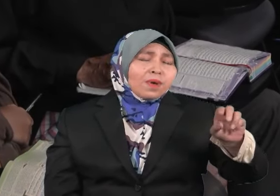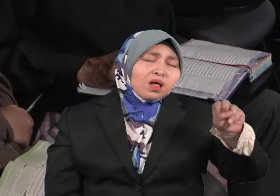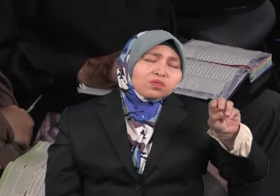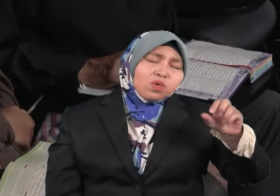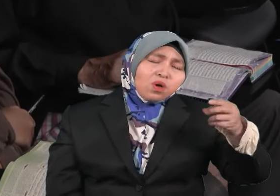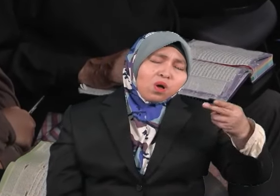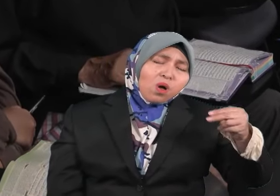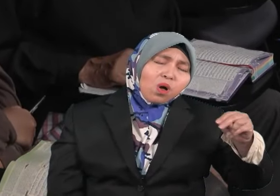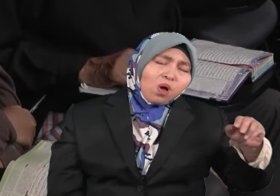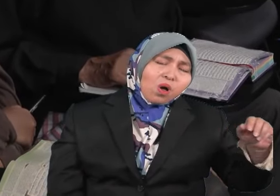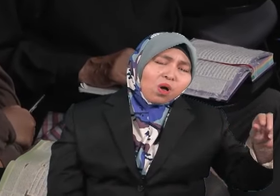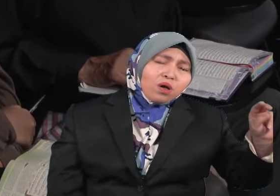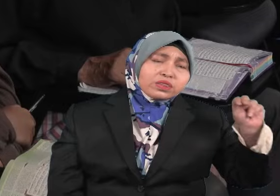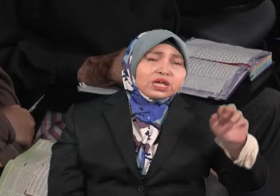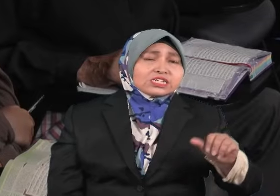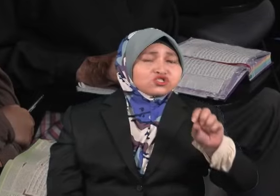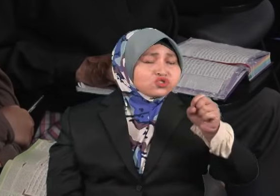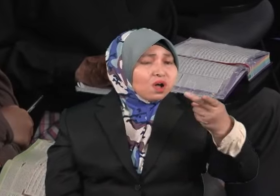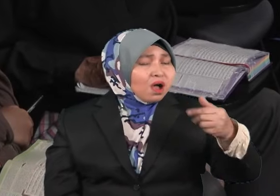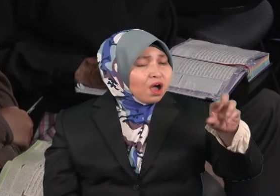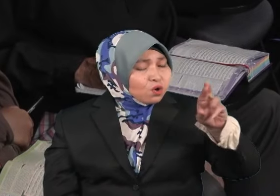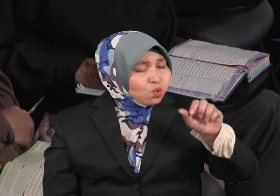Ramadan. Syahru